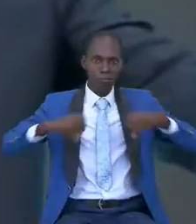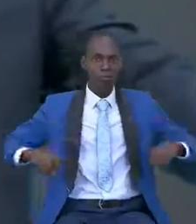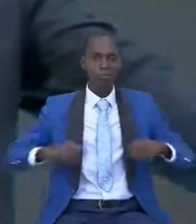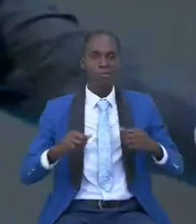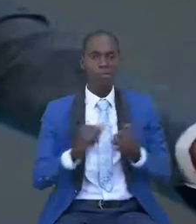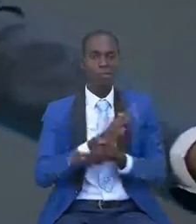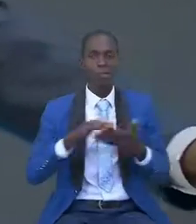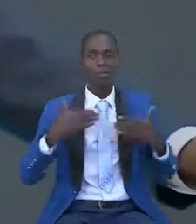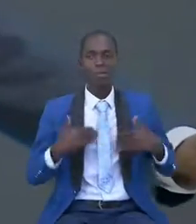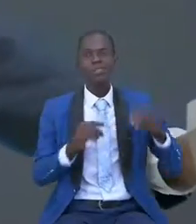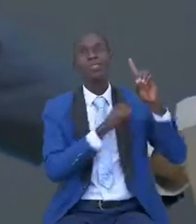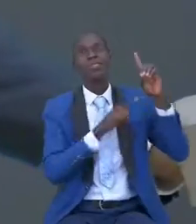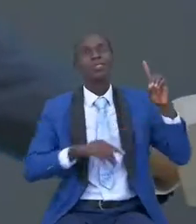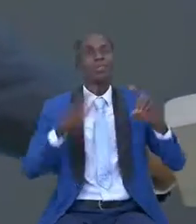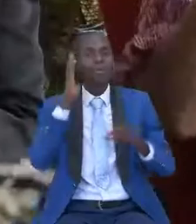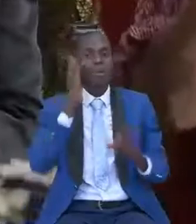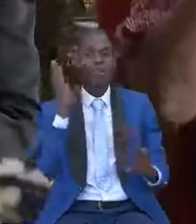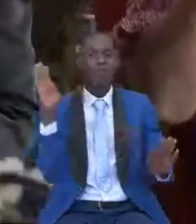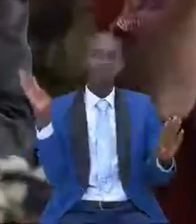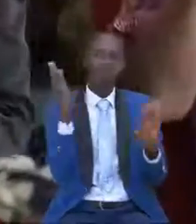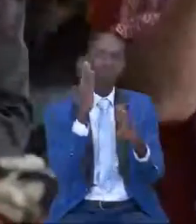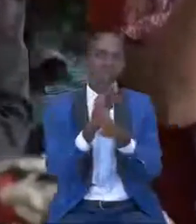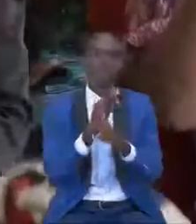Dieu va fermer leur gueule.